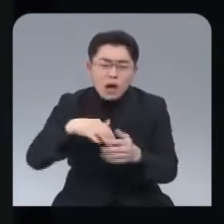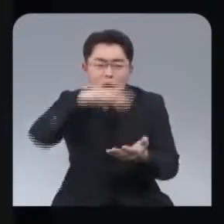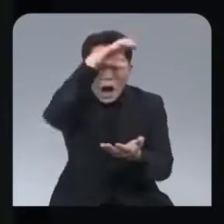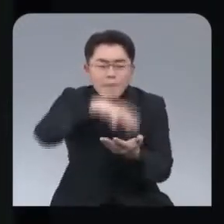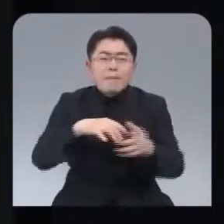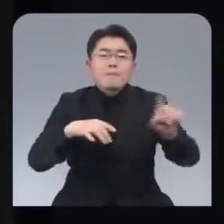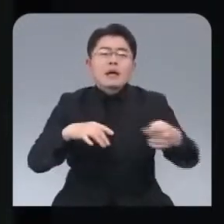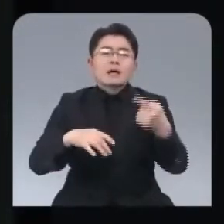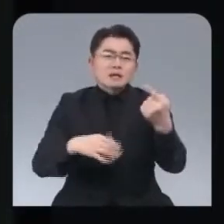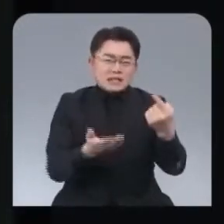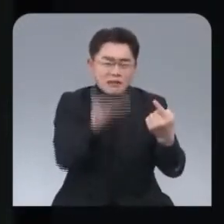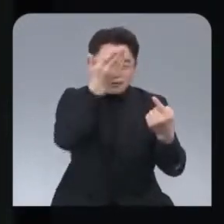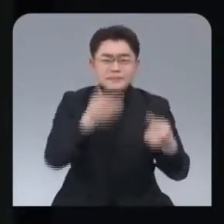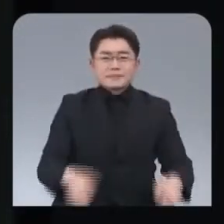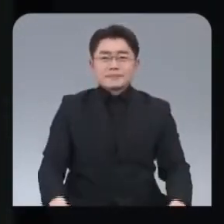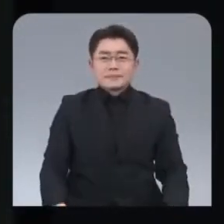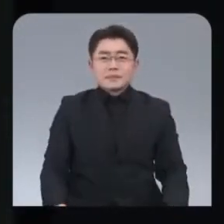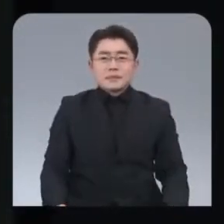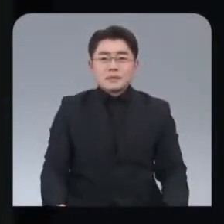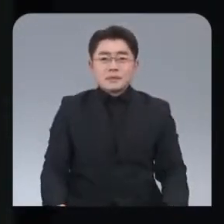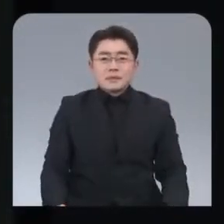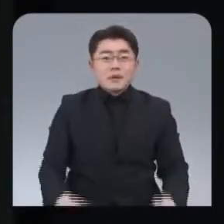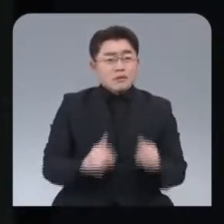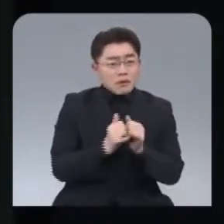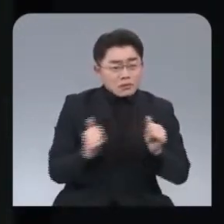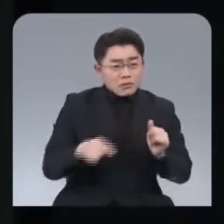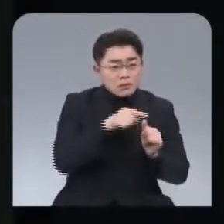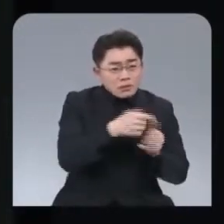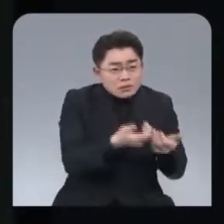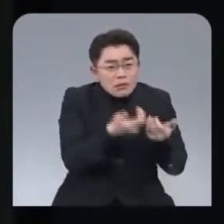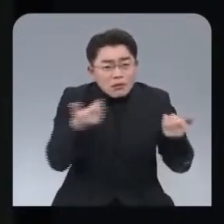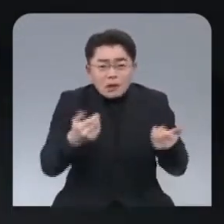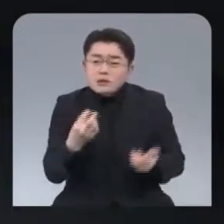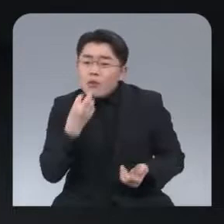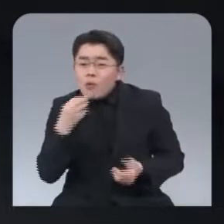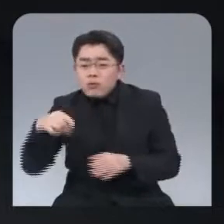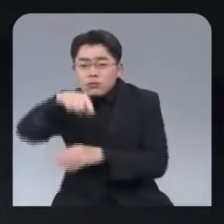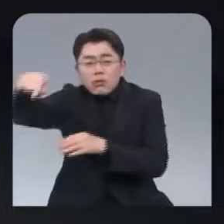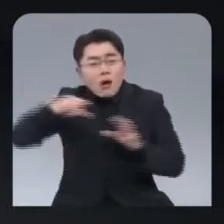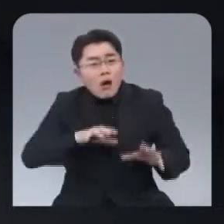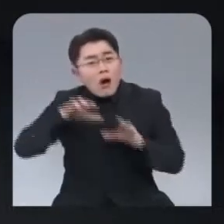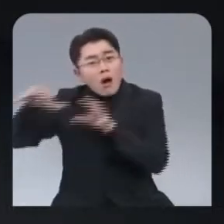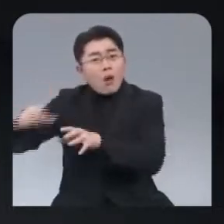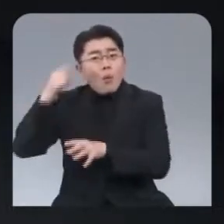그렇다면 사람들은 왜 지역을 떠날 까요 5